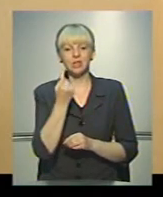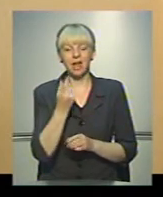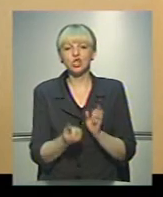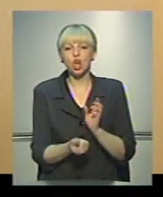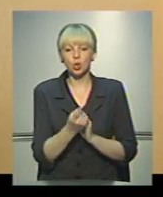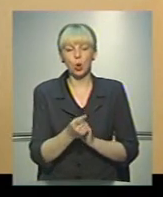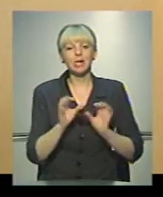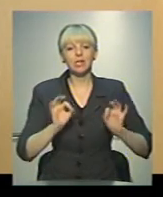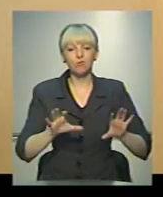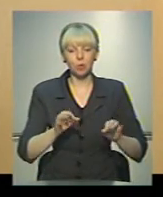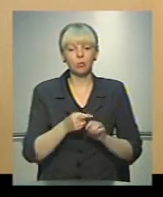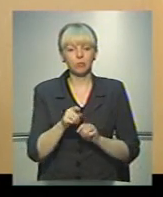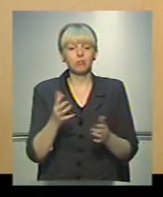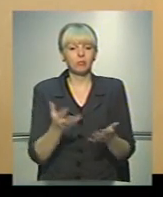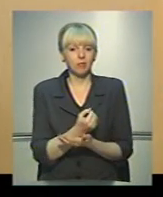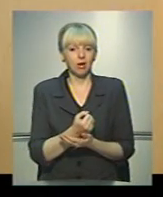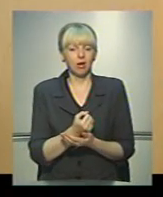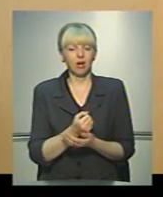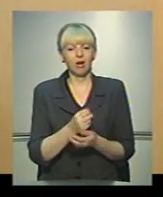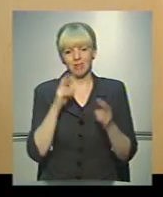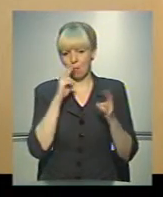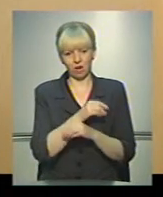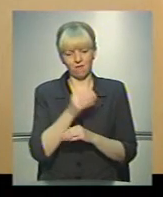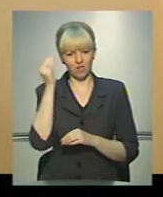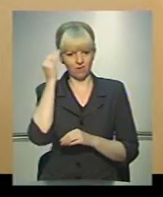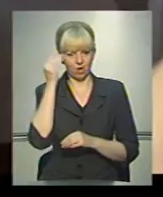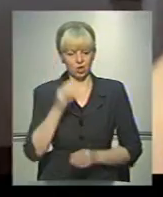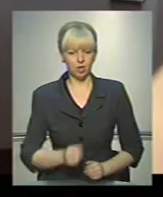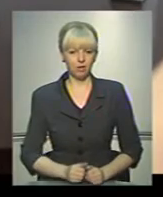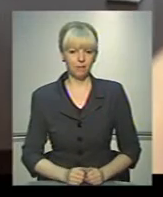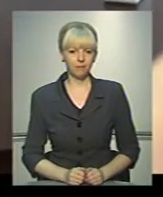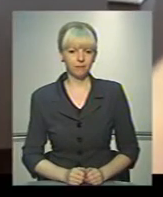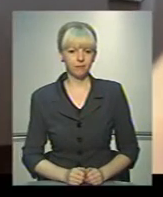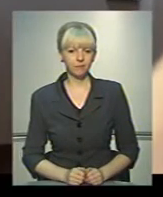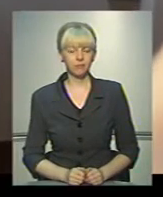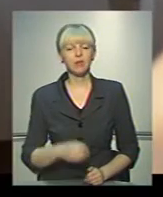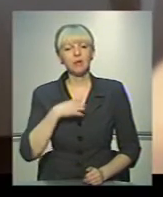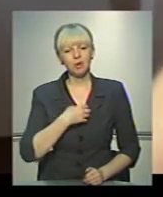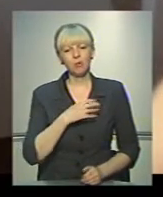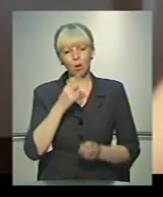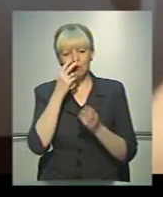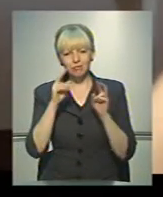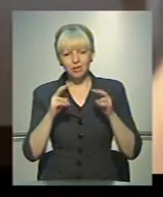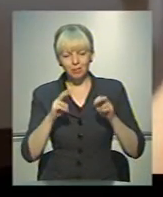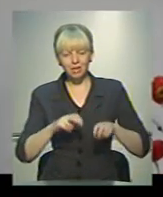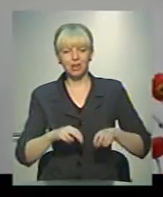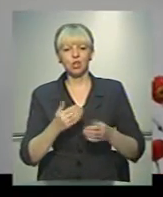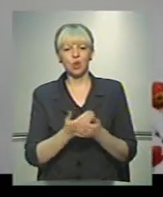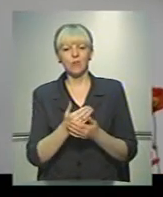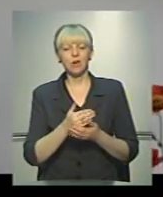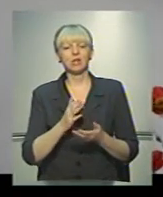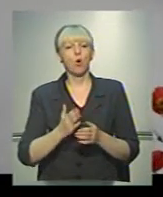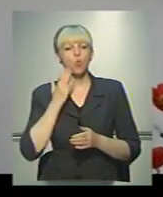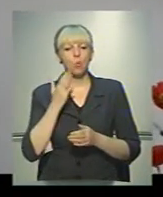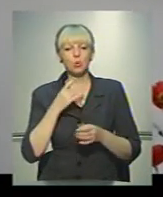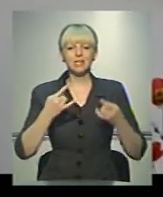інформації, то у них складається хибне враження. Прикро було переглядати новини загальнонаціональних